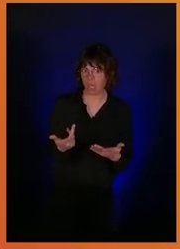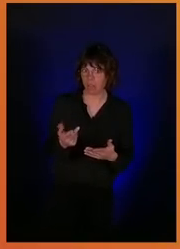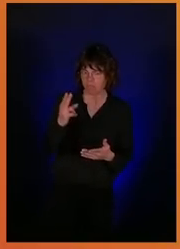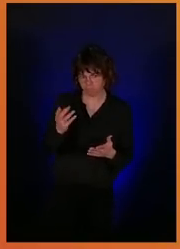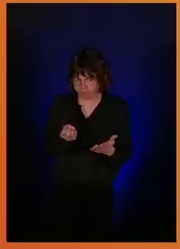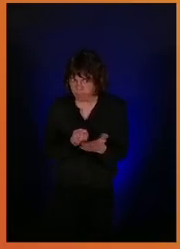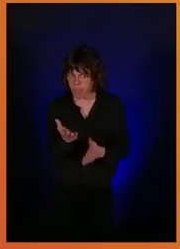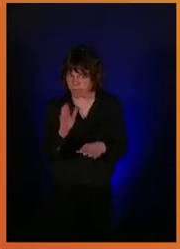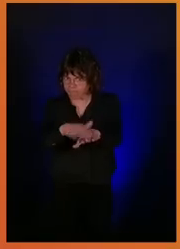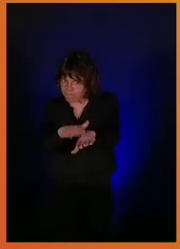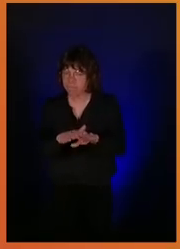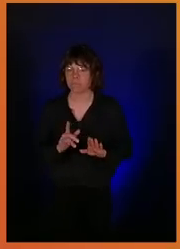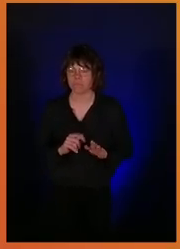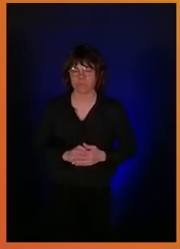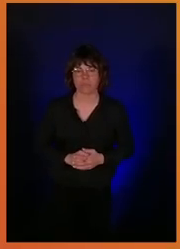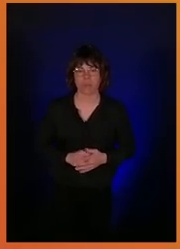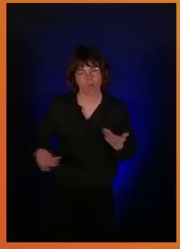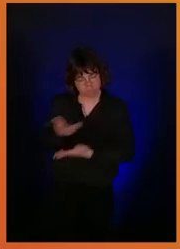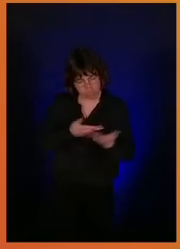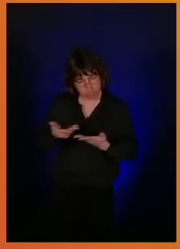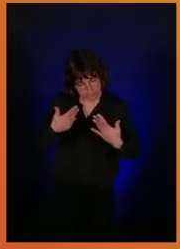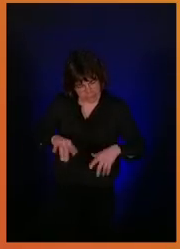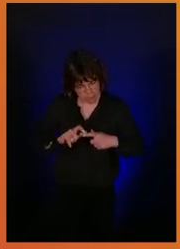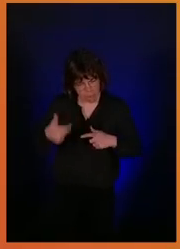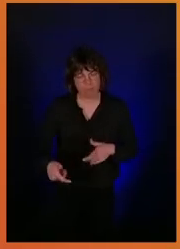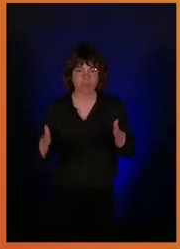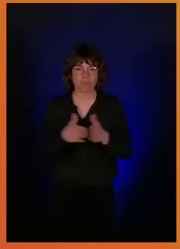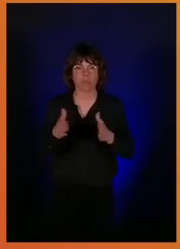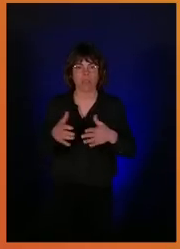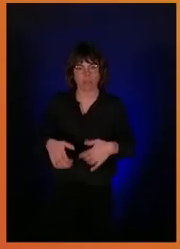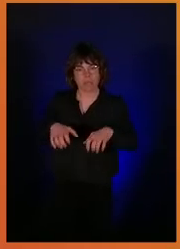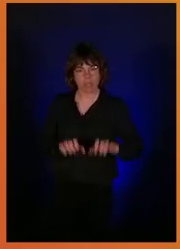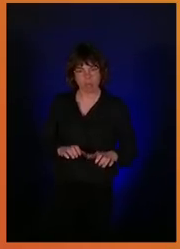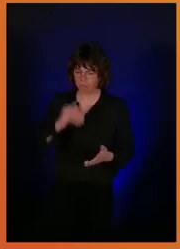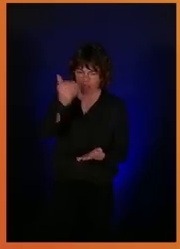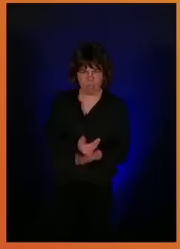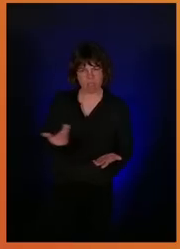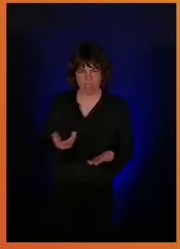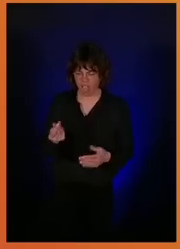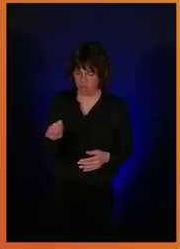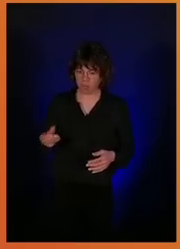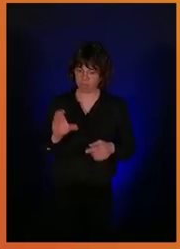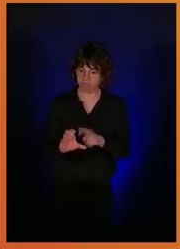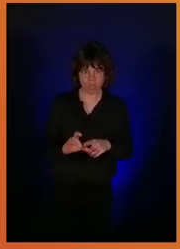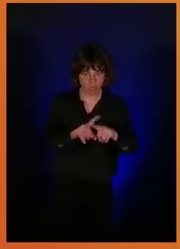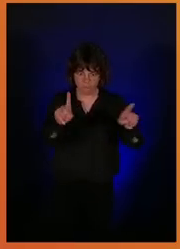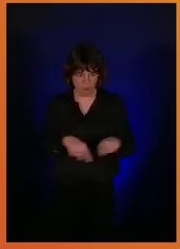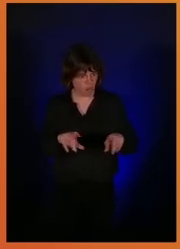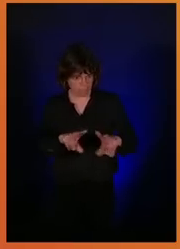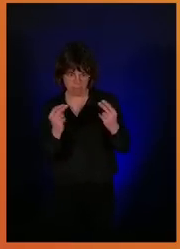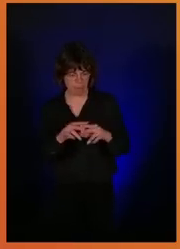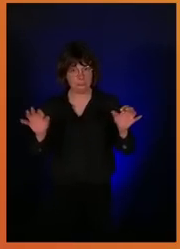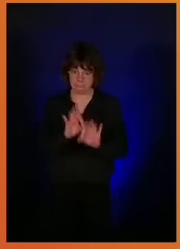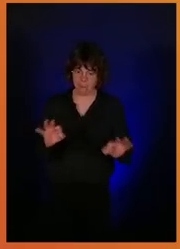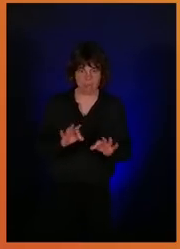une alerte. À la suite d'échanges, nous avons demandé à l'administration de ne plus accepter de dépôts d'espèces non justifiés, ce qui